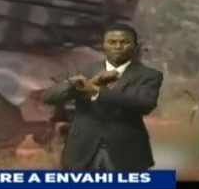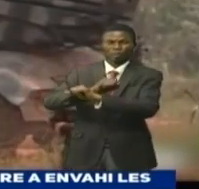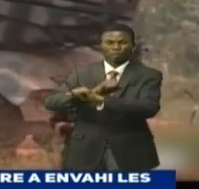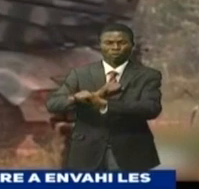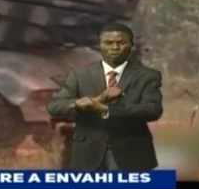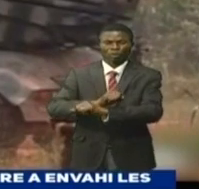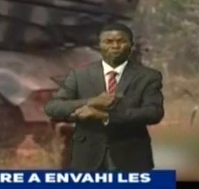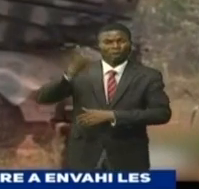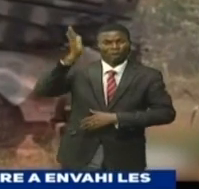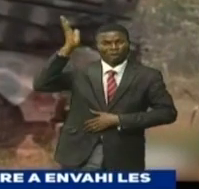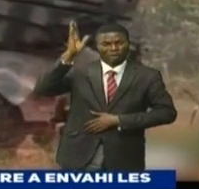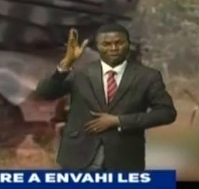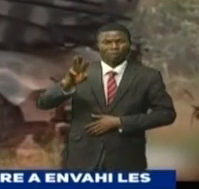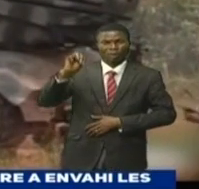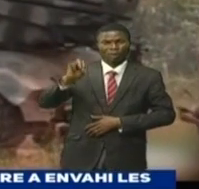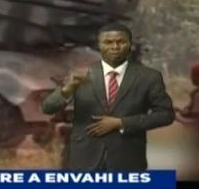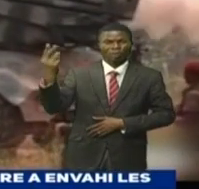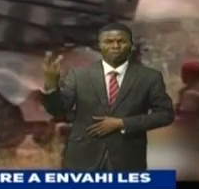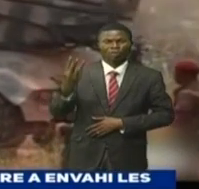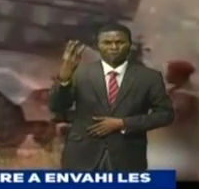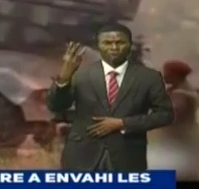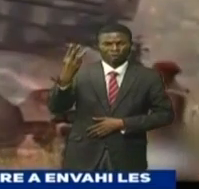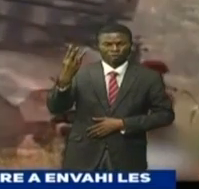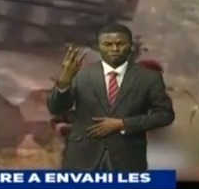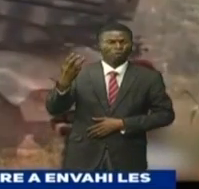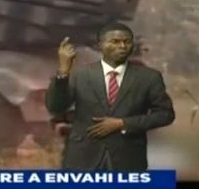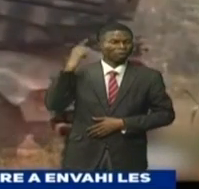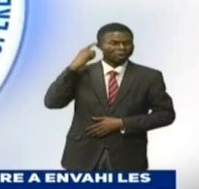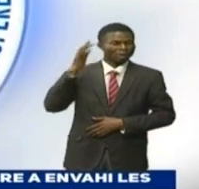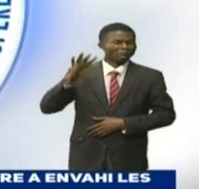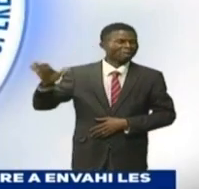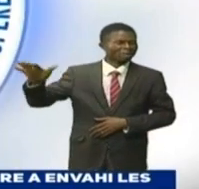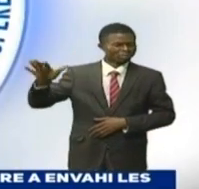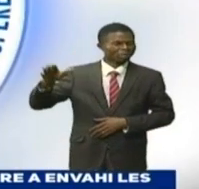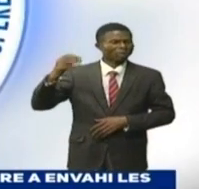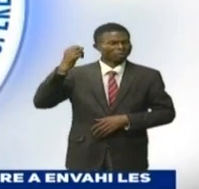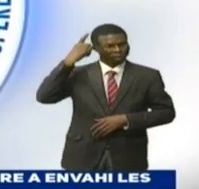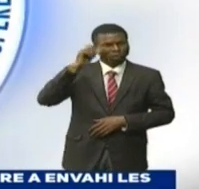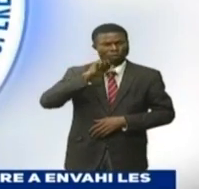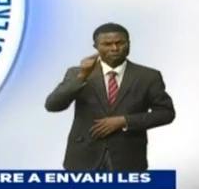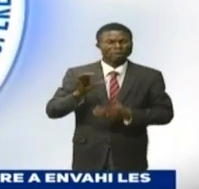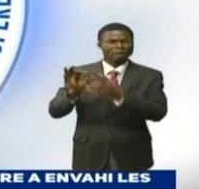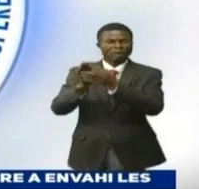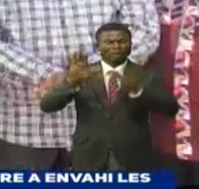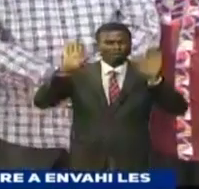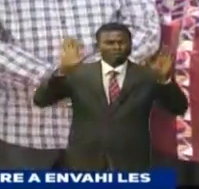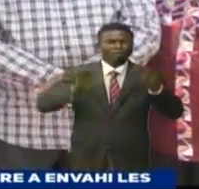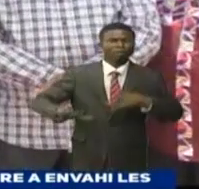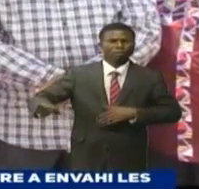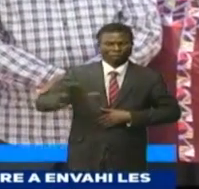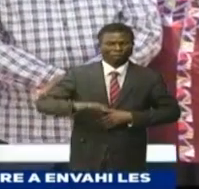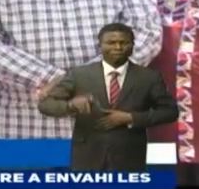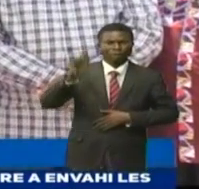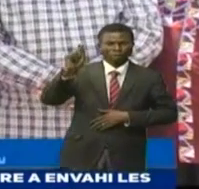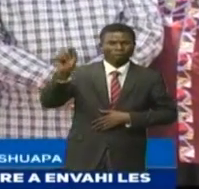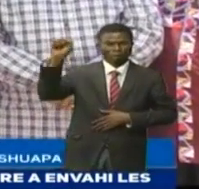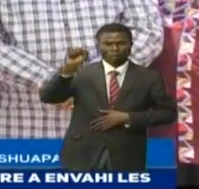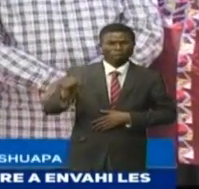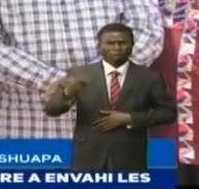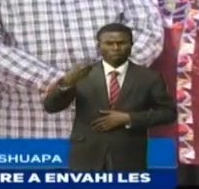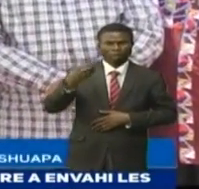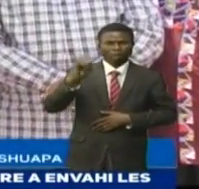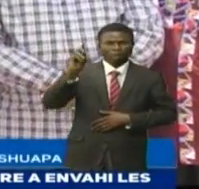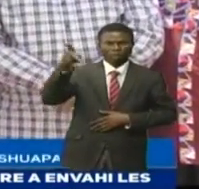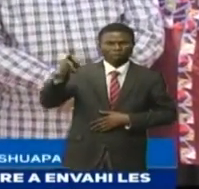23 a trouvé un écho favorable auprès de la province de la tua pas que de la nation soit pas